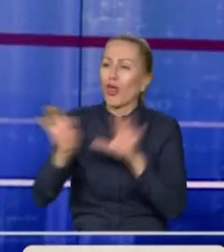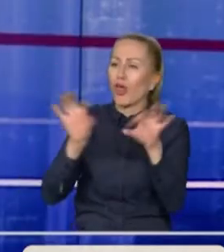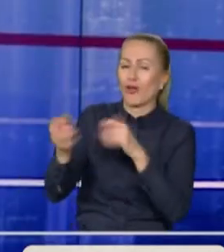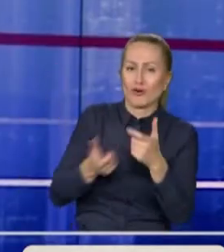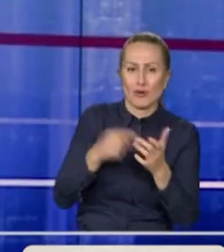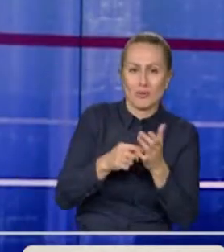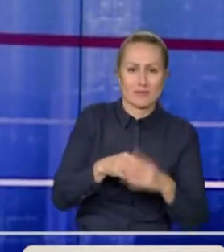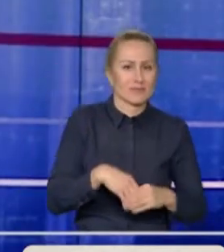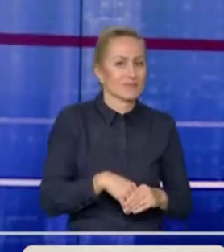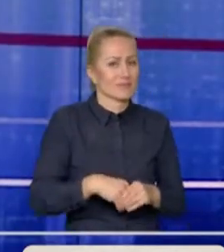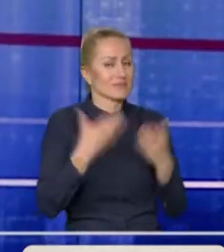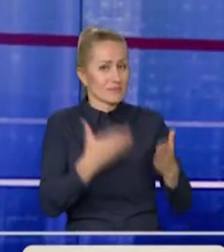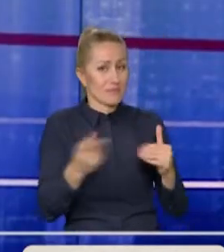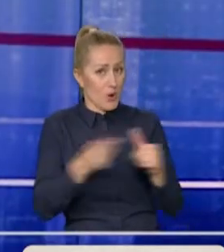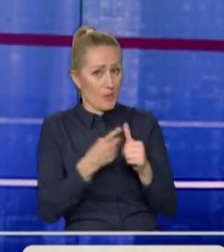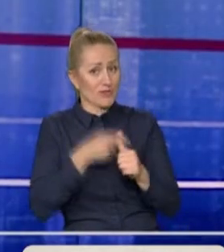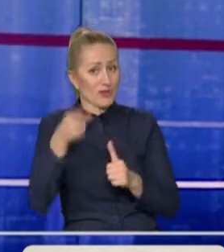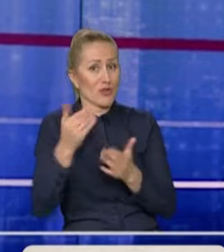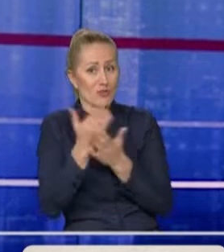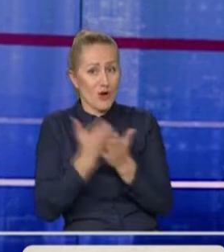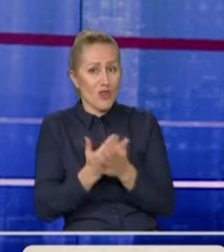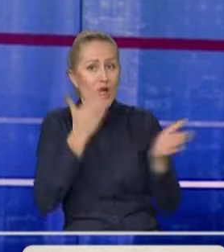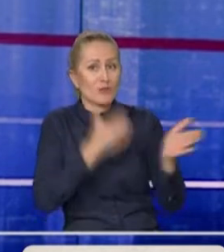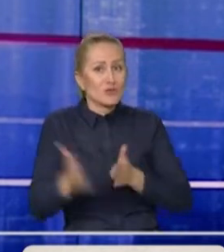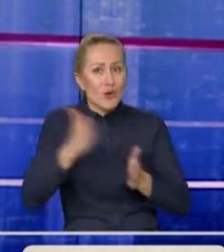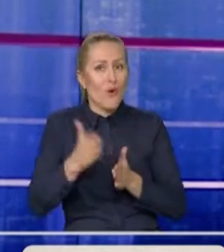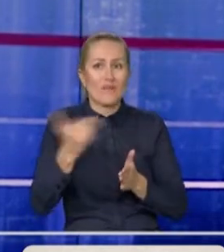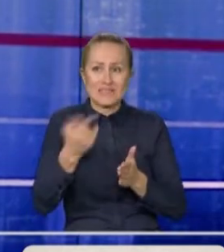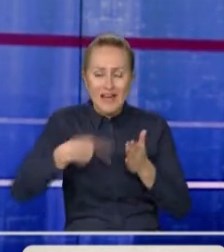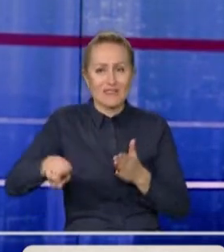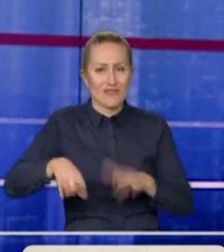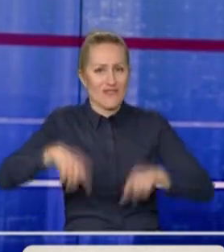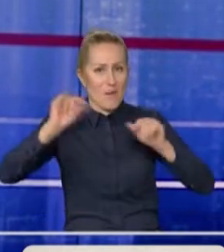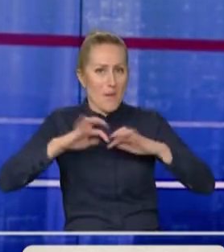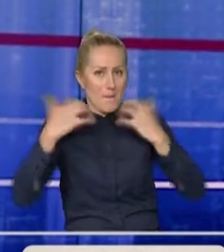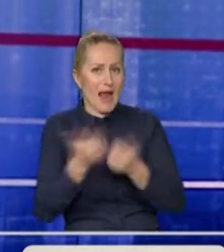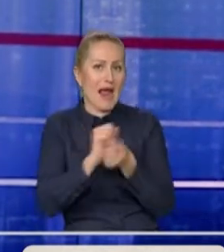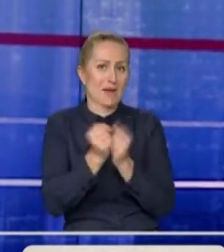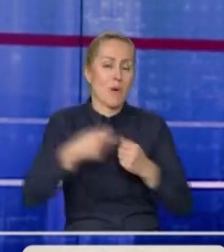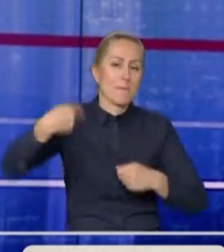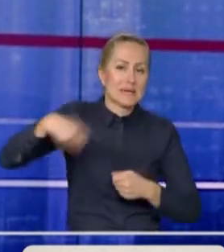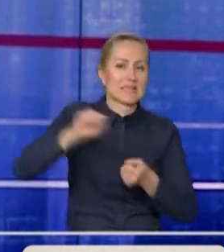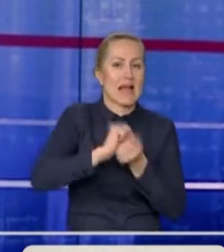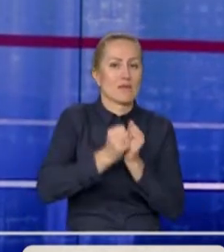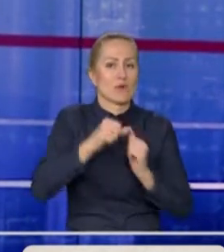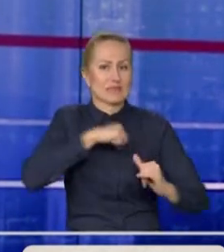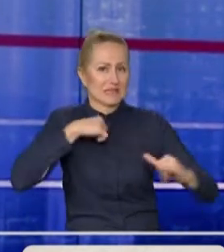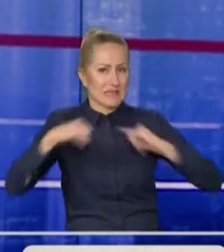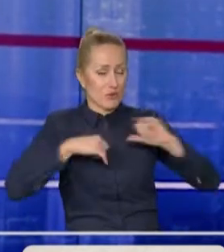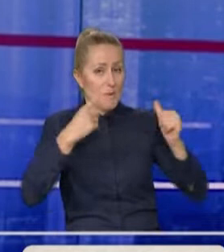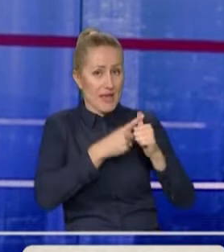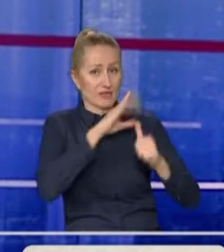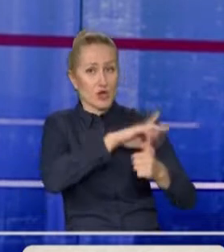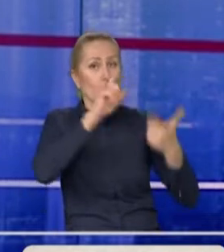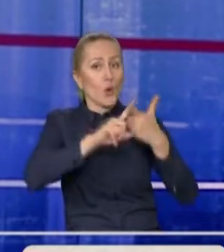tak, ale kiedy? Ale pani redaktor, po pierwsze, taki program przygotowuje się na zawsze na wybory parlamentarne, bądź prezydenckie, bądź samorządowe. To po pierwsze. Po drugie, można nas